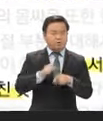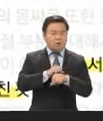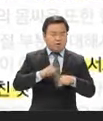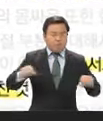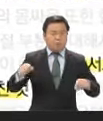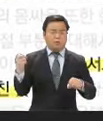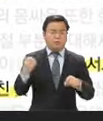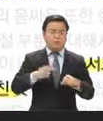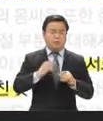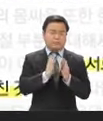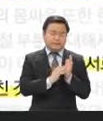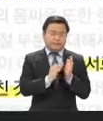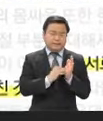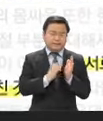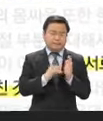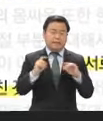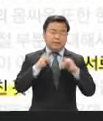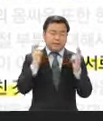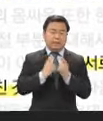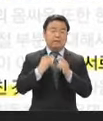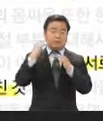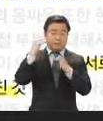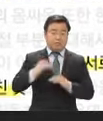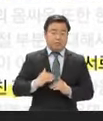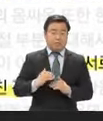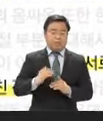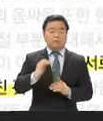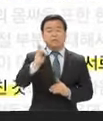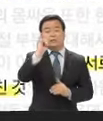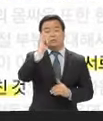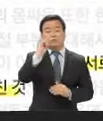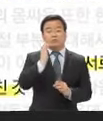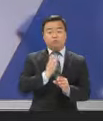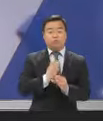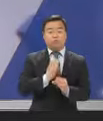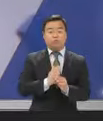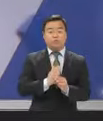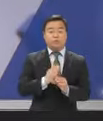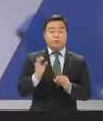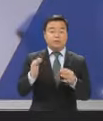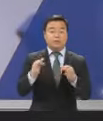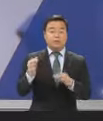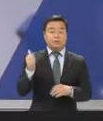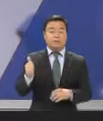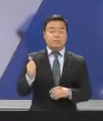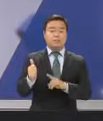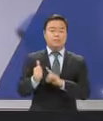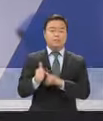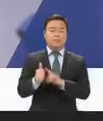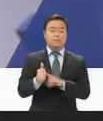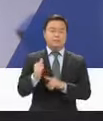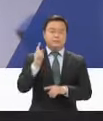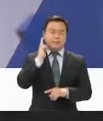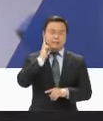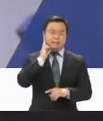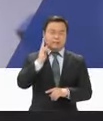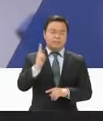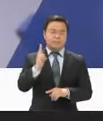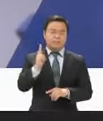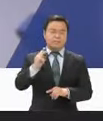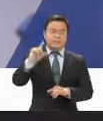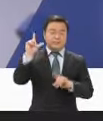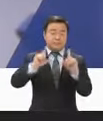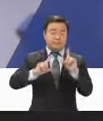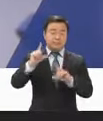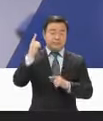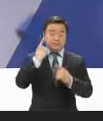대단히 내밀한 은밀한 사적인 내용들이 있기 때문에 그것 때문에 지금 김현중 씨는 막대한 이미지의 타격을 받고 또